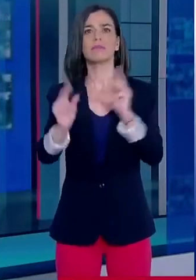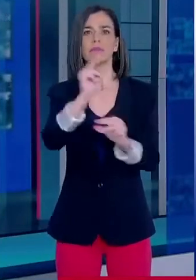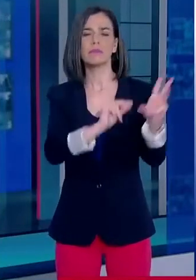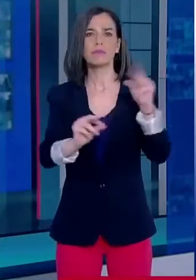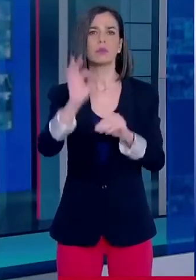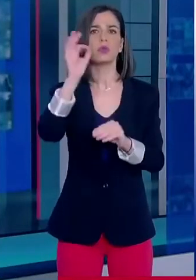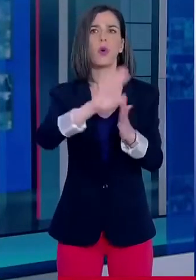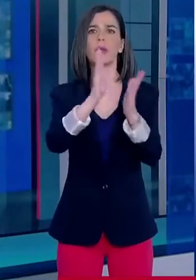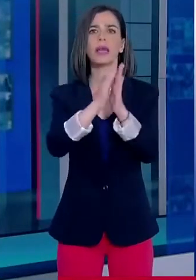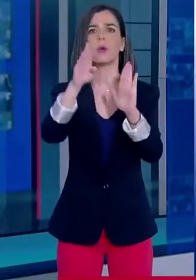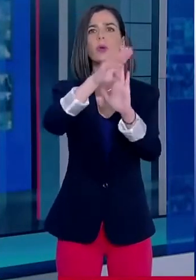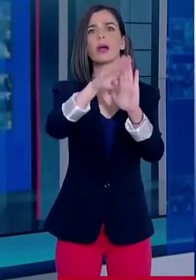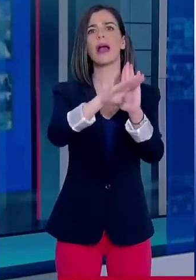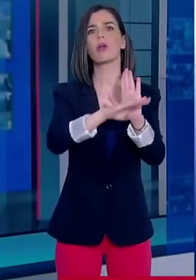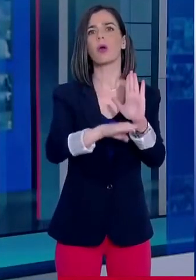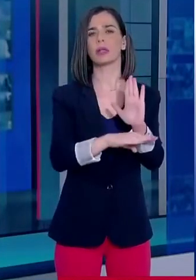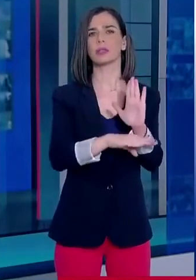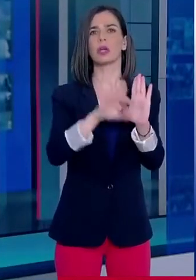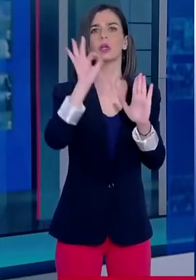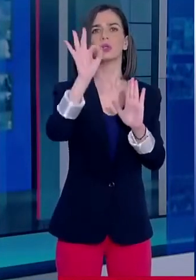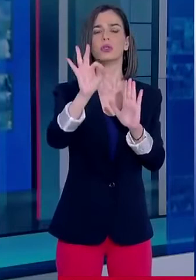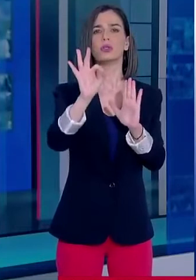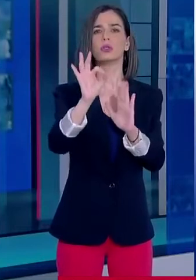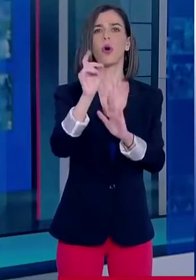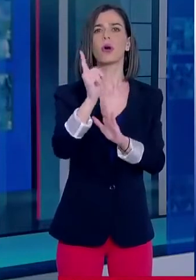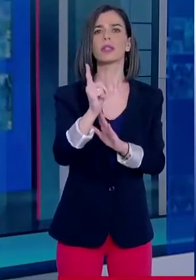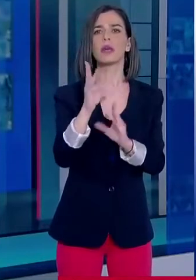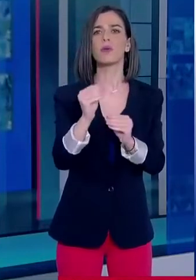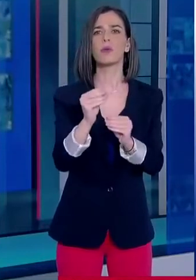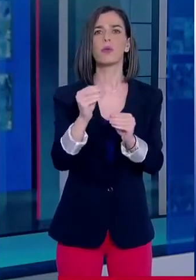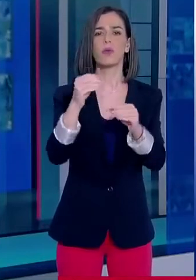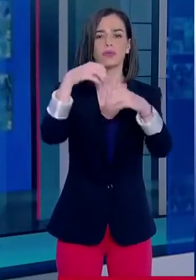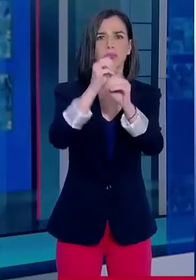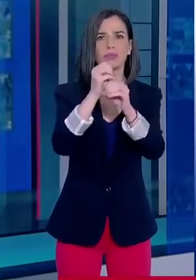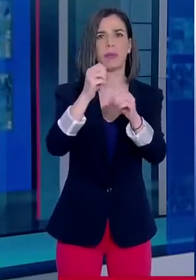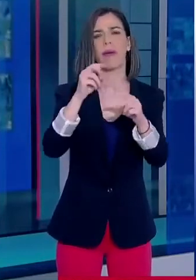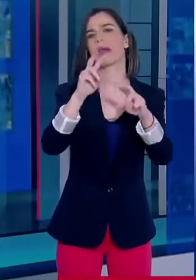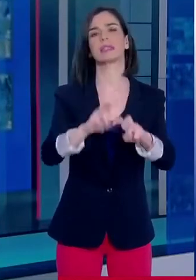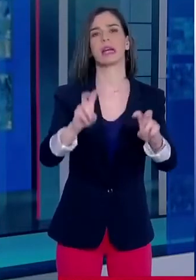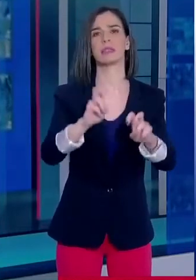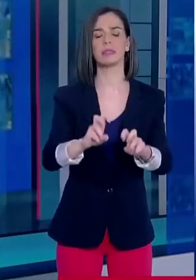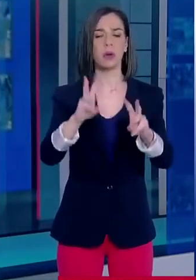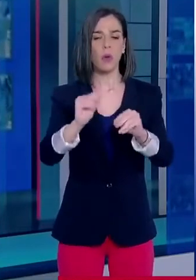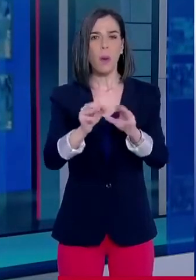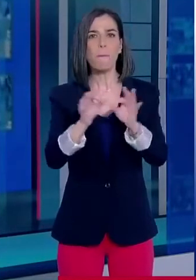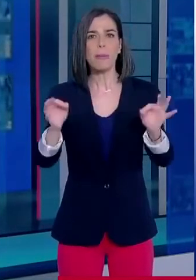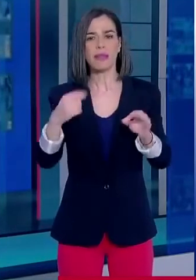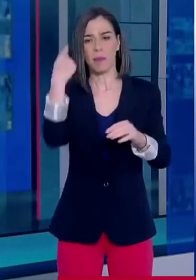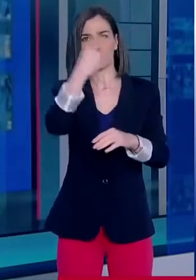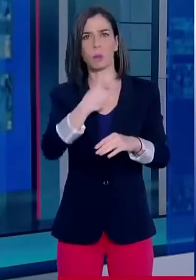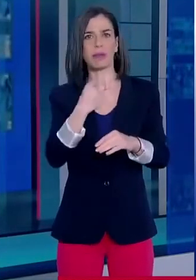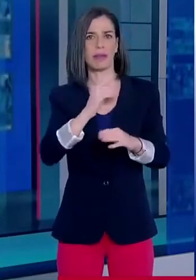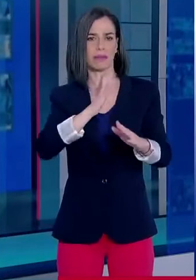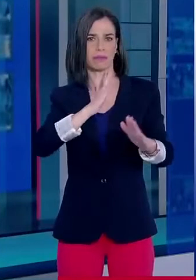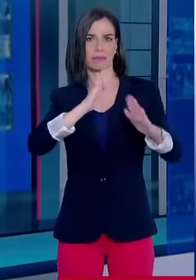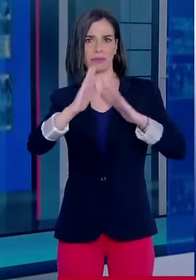δώσει γενικούς κανόνες για την επέκταση των κριτηρίων για τις εργαστηριακές εξετάσεις, για τα μέτρα ατομικής προστασίας, καθώς και